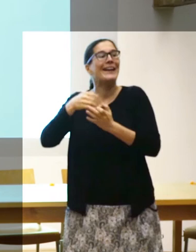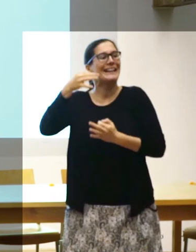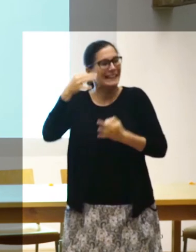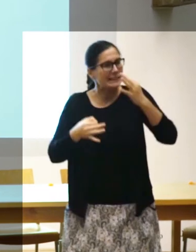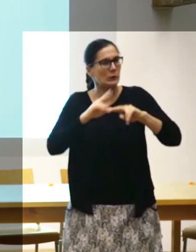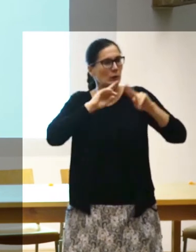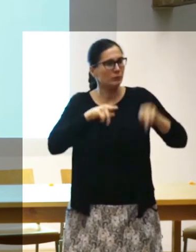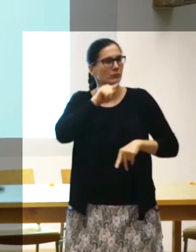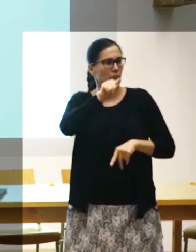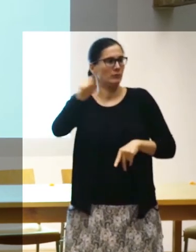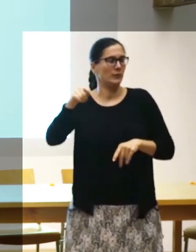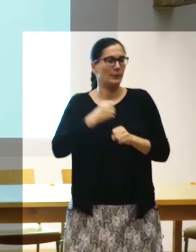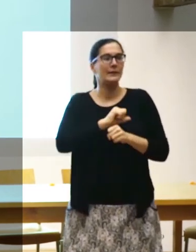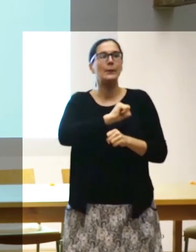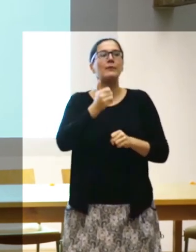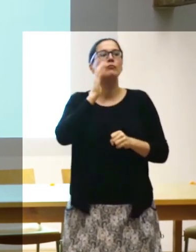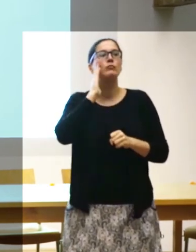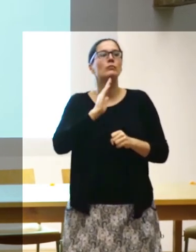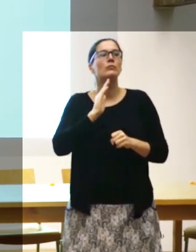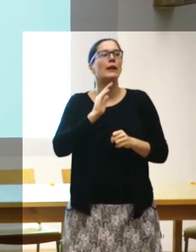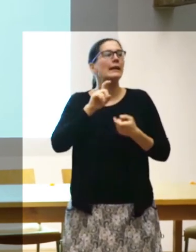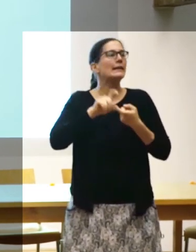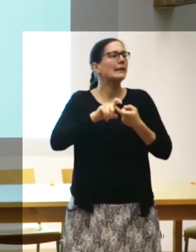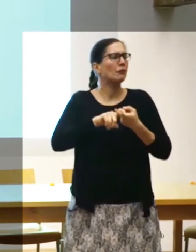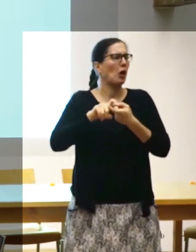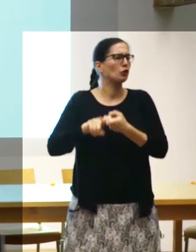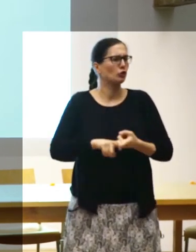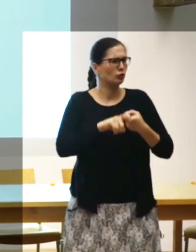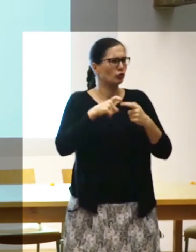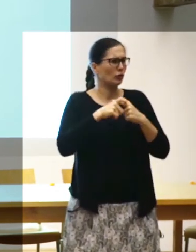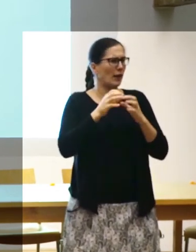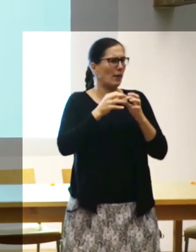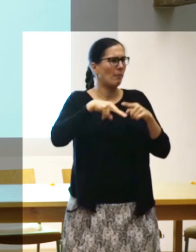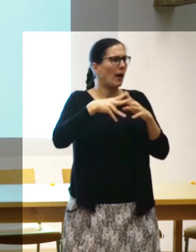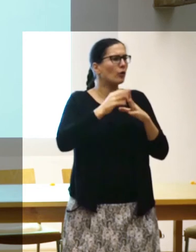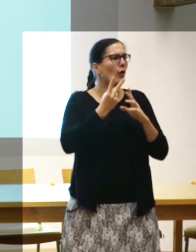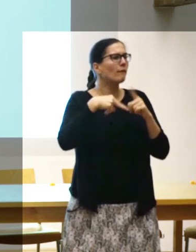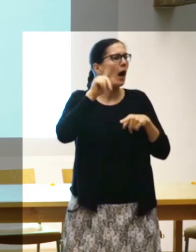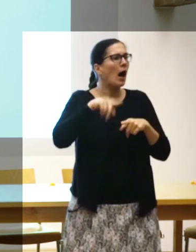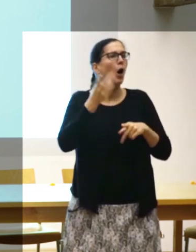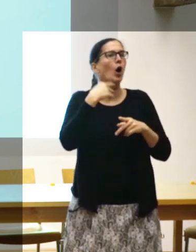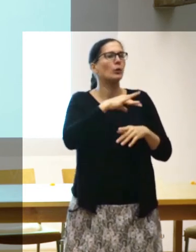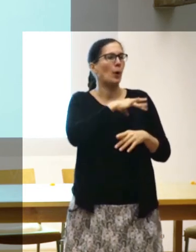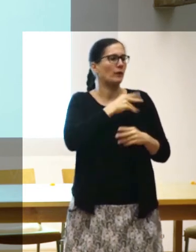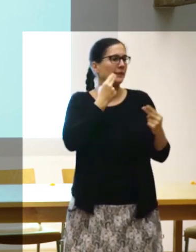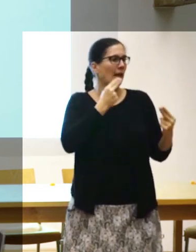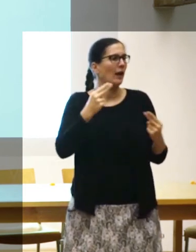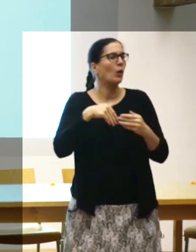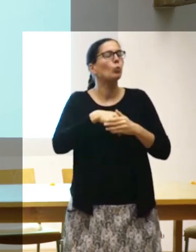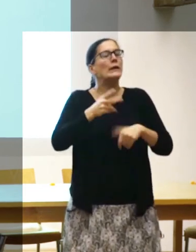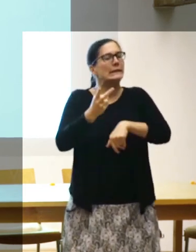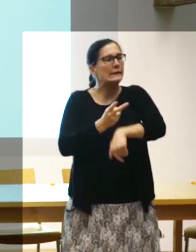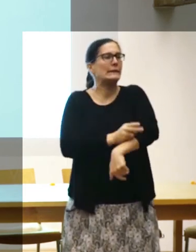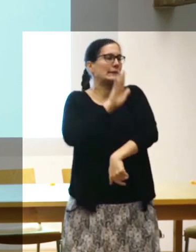sem. První bych poprosila asi Sylvii Šeborovou z Moravské galerie, jakožto zástupce tedy